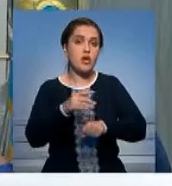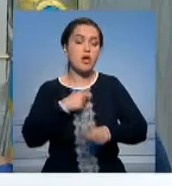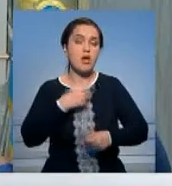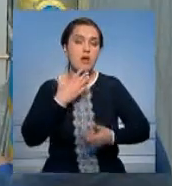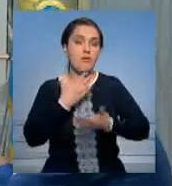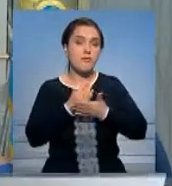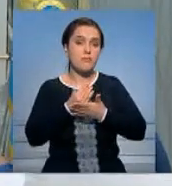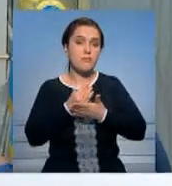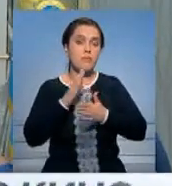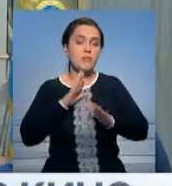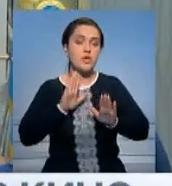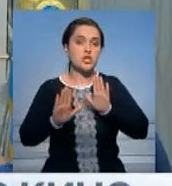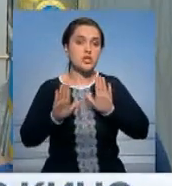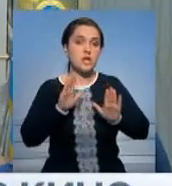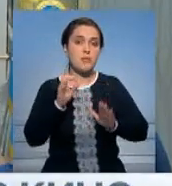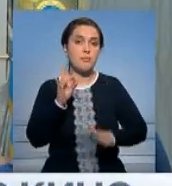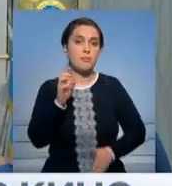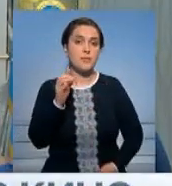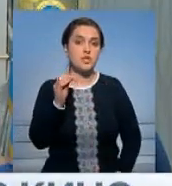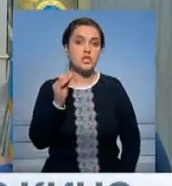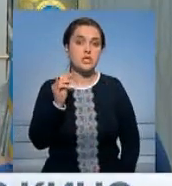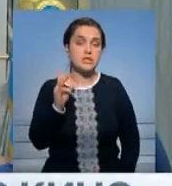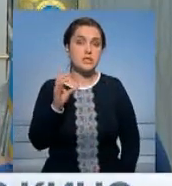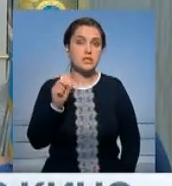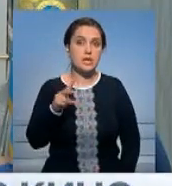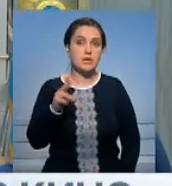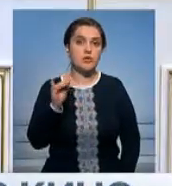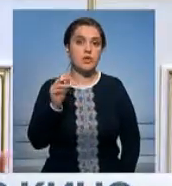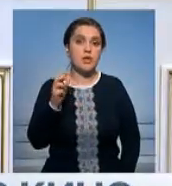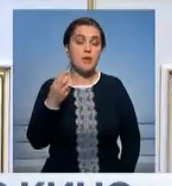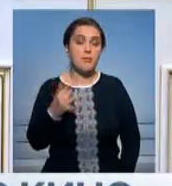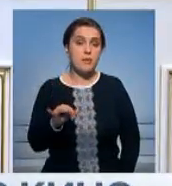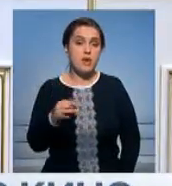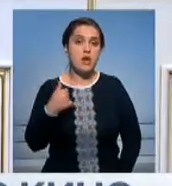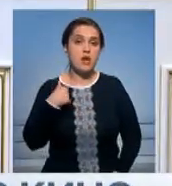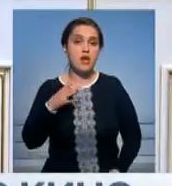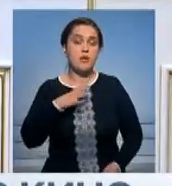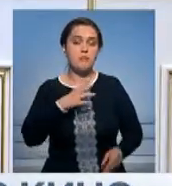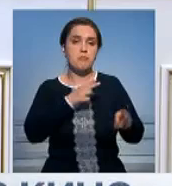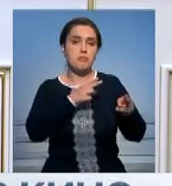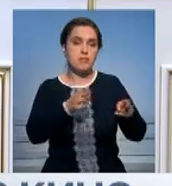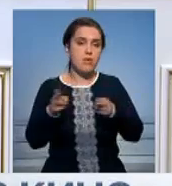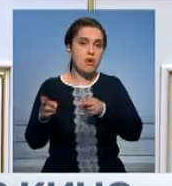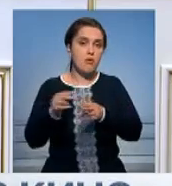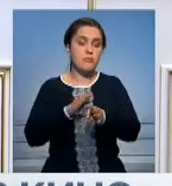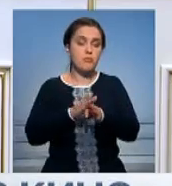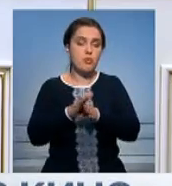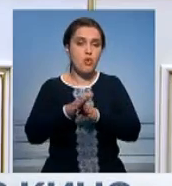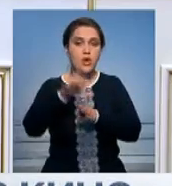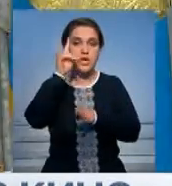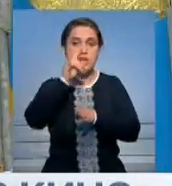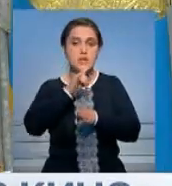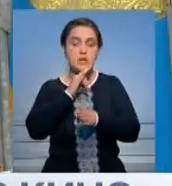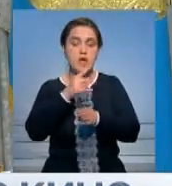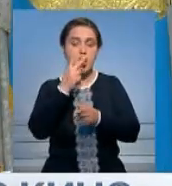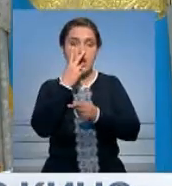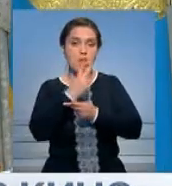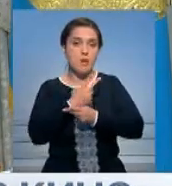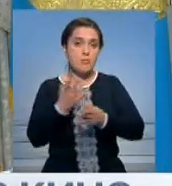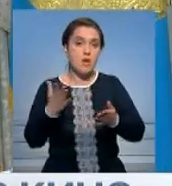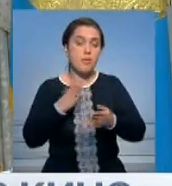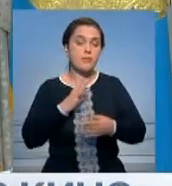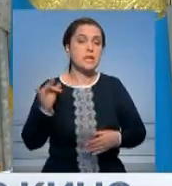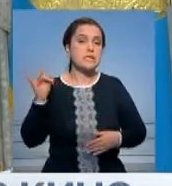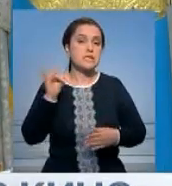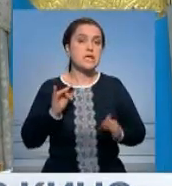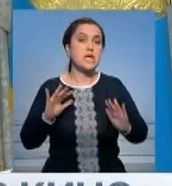«Биржан-Сал» и «Кунанбай» и многие другие картины. С фильмом «Кунанбай» мы посетили все области Казахстана. Посредством кино, показывая